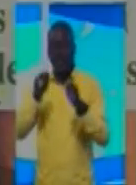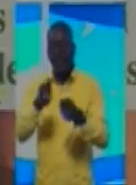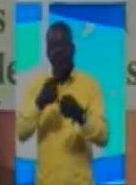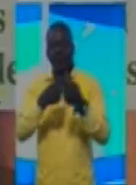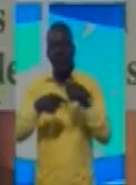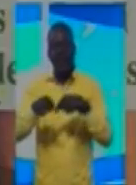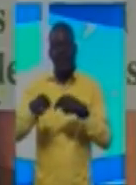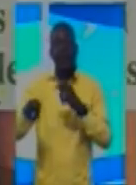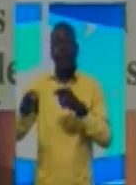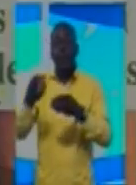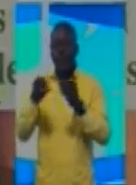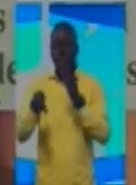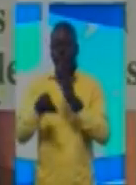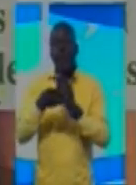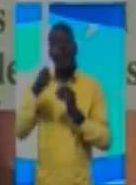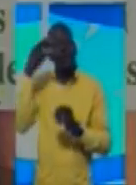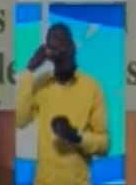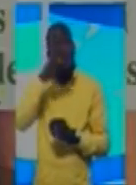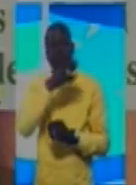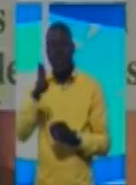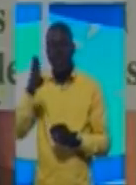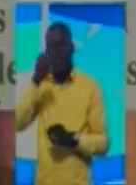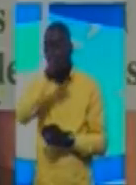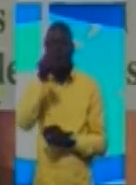de Blaise Compaoré à Zignaré.